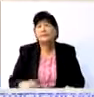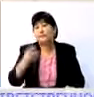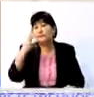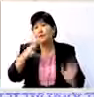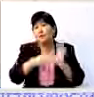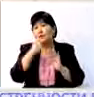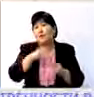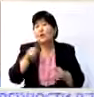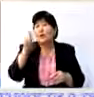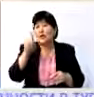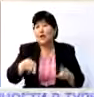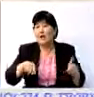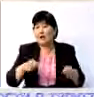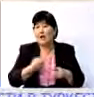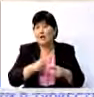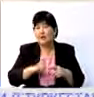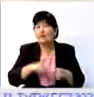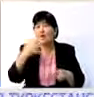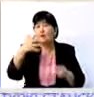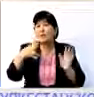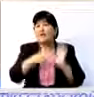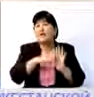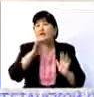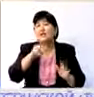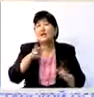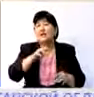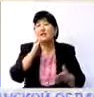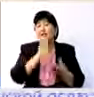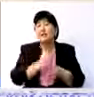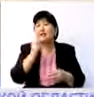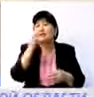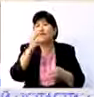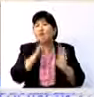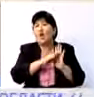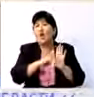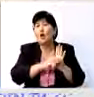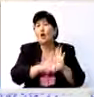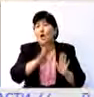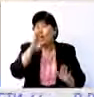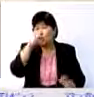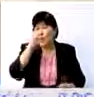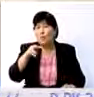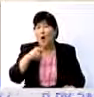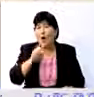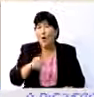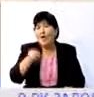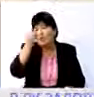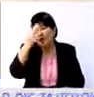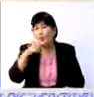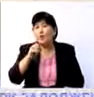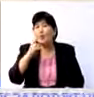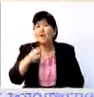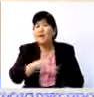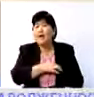1938 году репрессирован. Тогда вышла 58-я статья, состоявшая из 12 пунктов. Шпион Монголии, Японии или турецкий